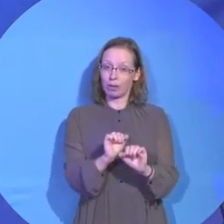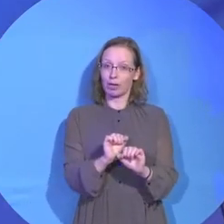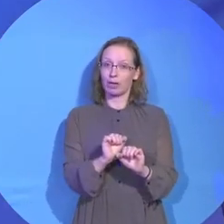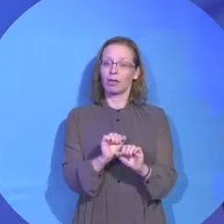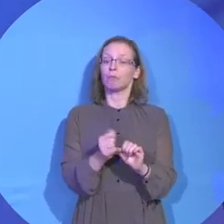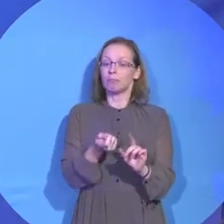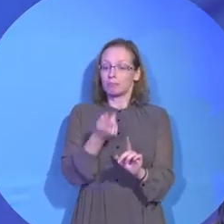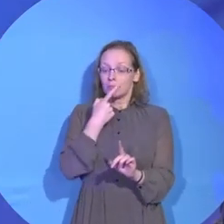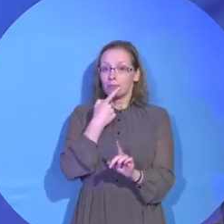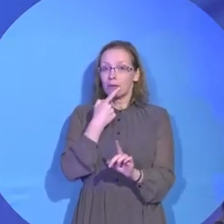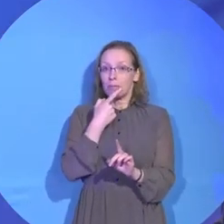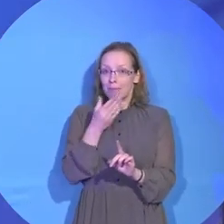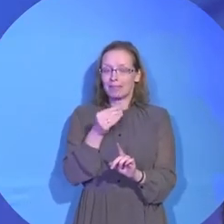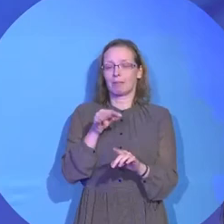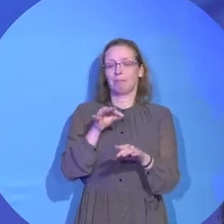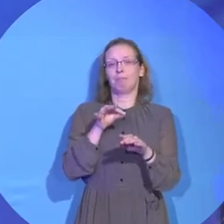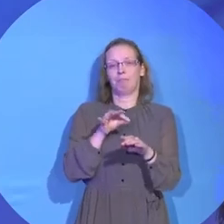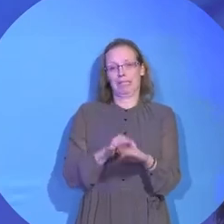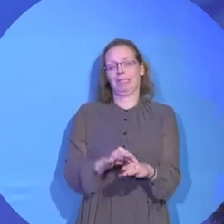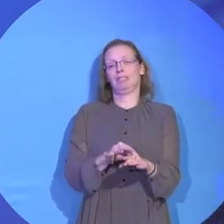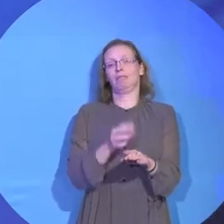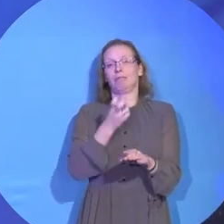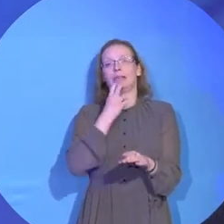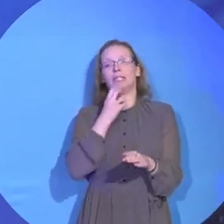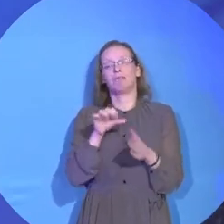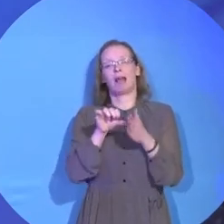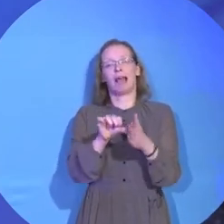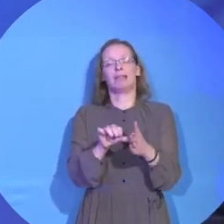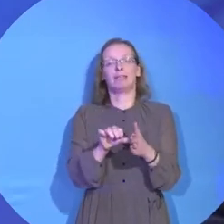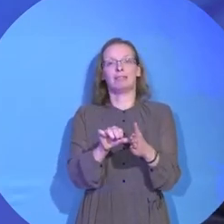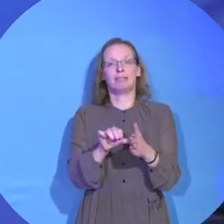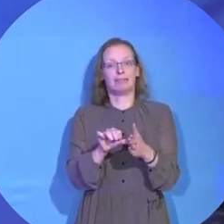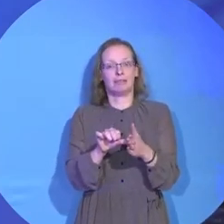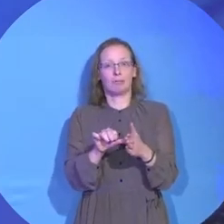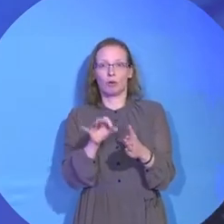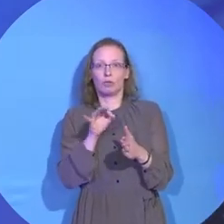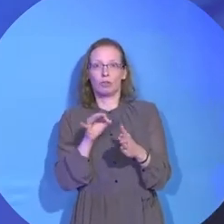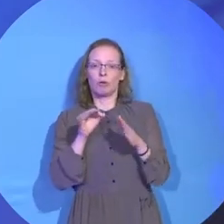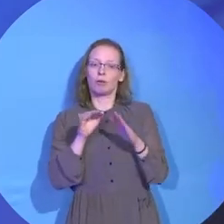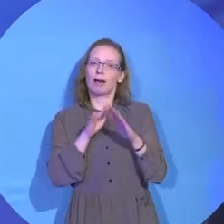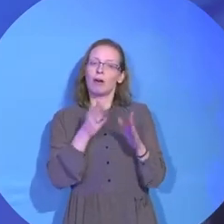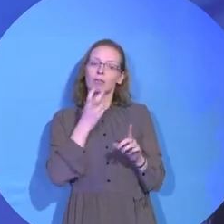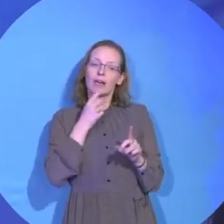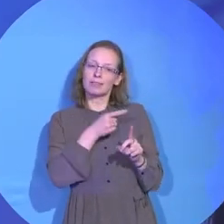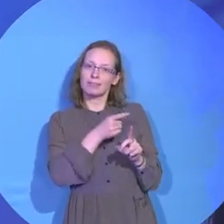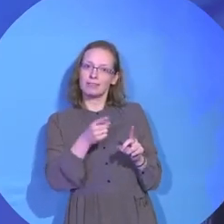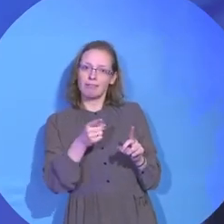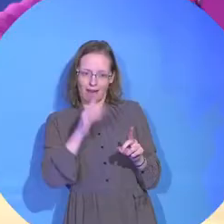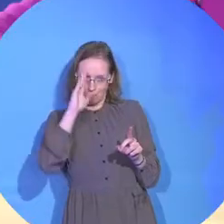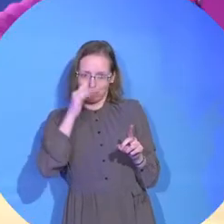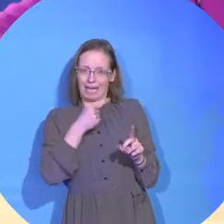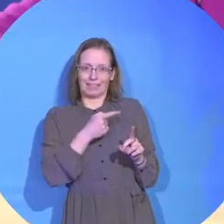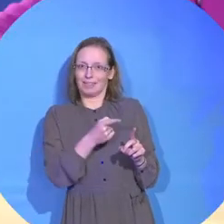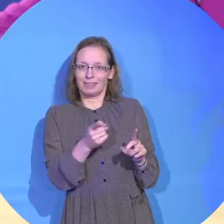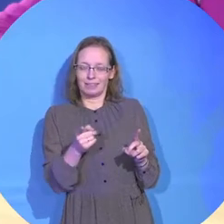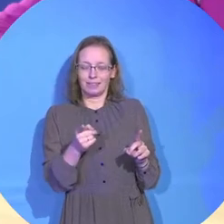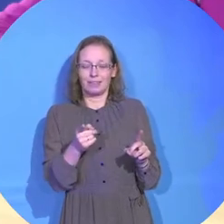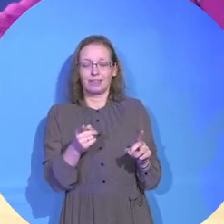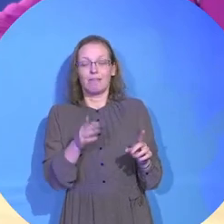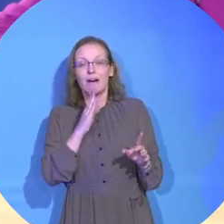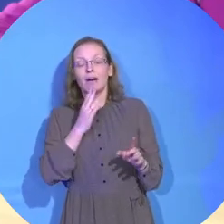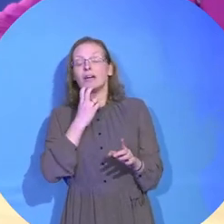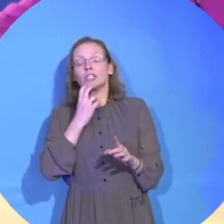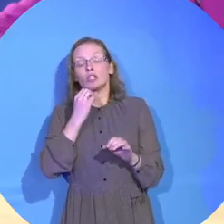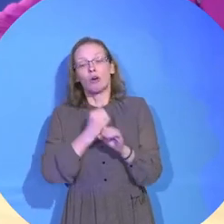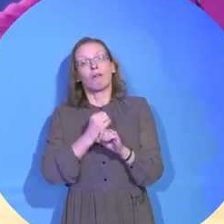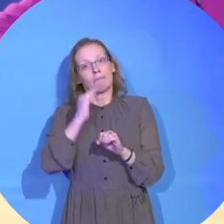in Nederland dit eigenlijk niet kennen. Ofwel, de artsen die het wel kennen, die moeten dan wel echt beschikbaar zijn om deze begeleiding te geven en